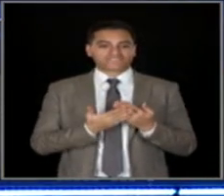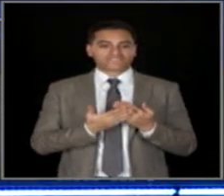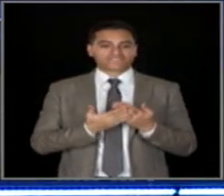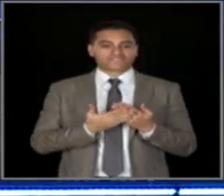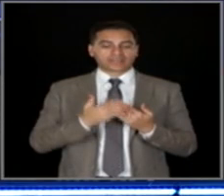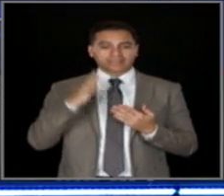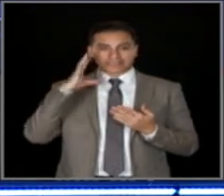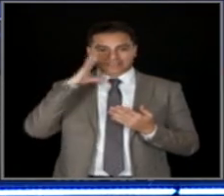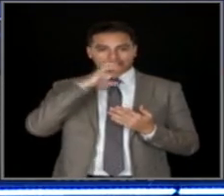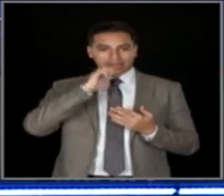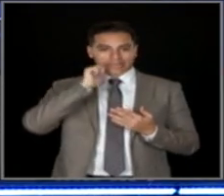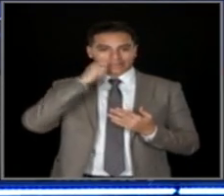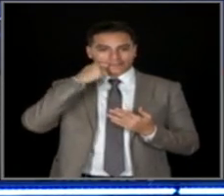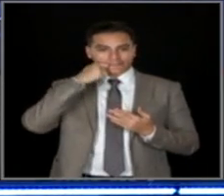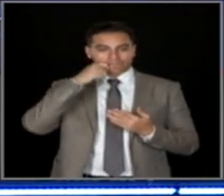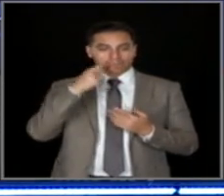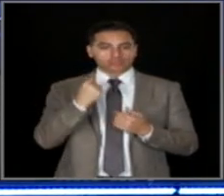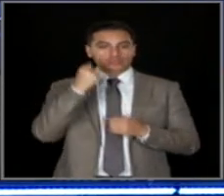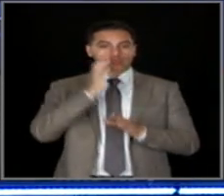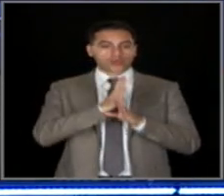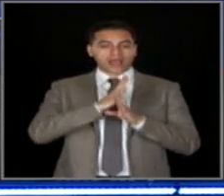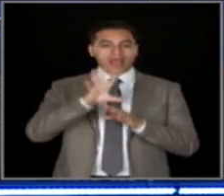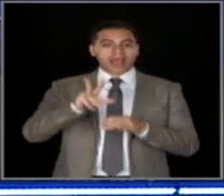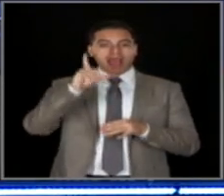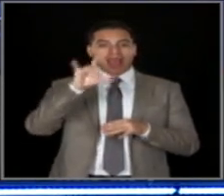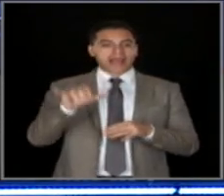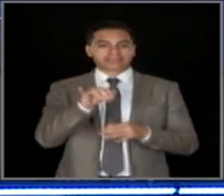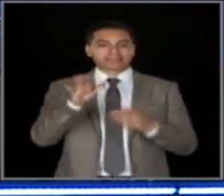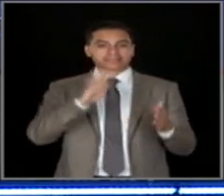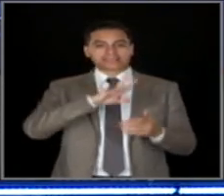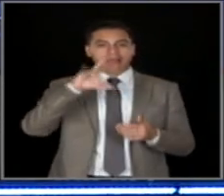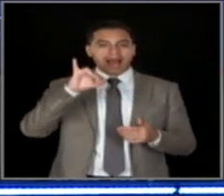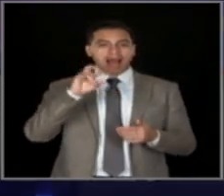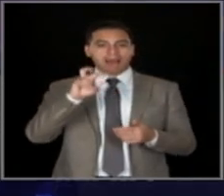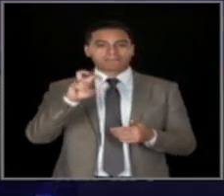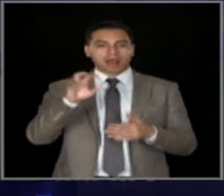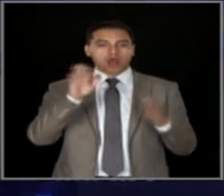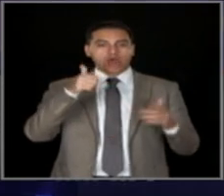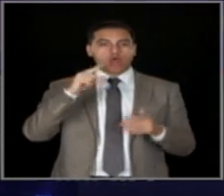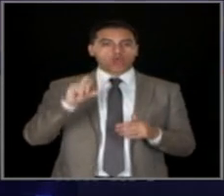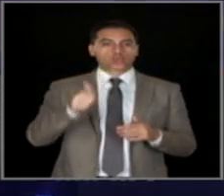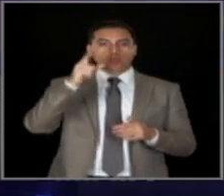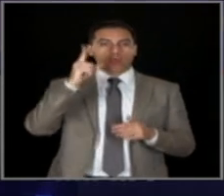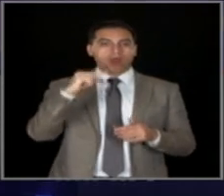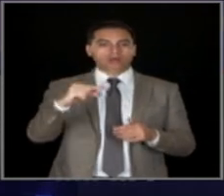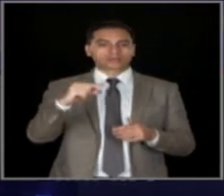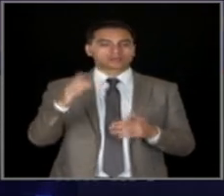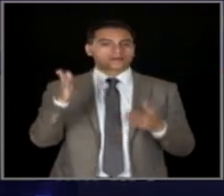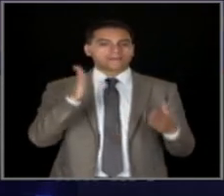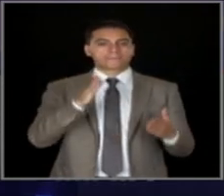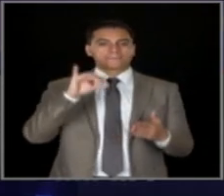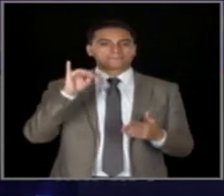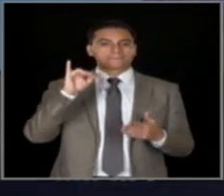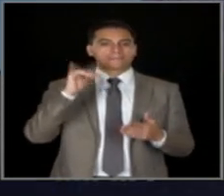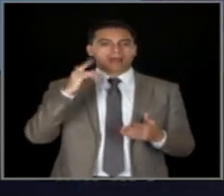بطولة هاني سلامة، ماجد المصري، أدوارد، محمد محمود عبد العزيز،